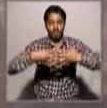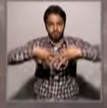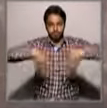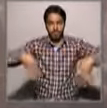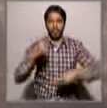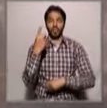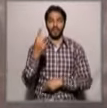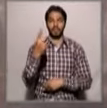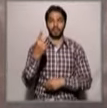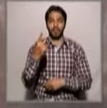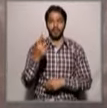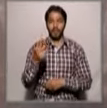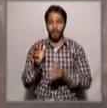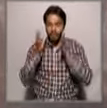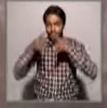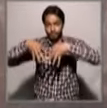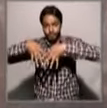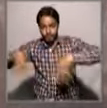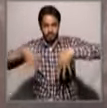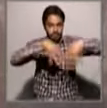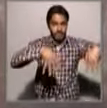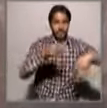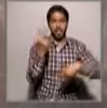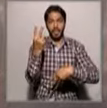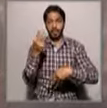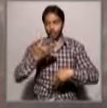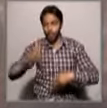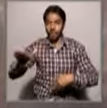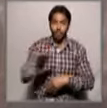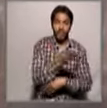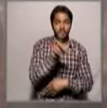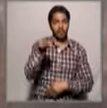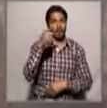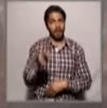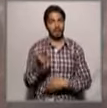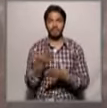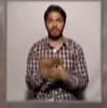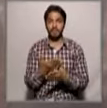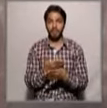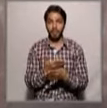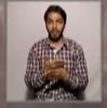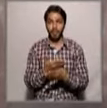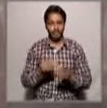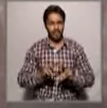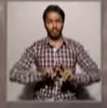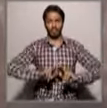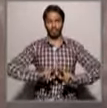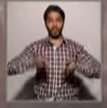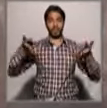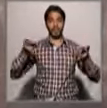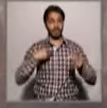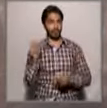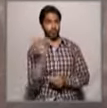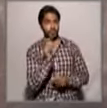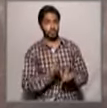لكن جماعتان في فريضة واحدة في مكان واحد هذه باطلة، لأن هذا يؤدي إلى الطعن في الإمام والتفرق والتمزق